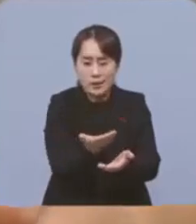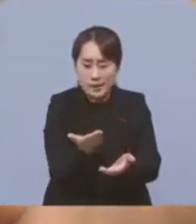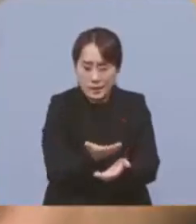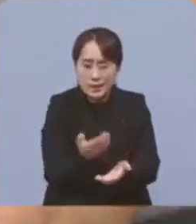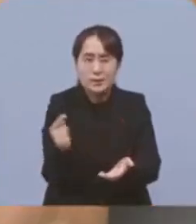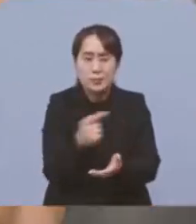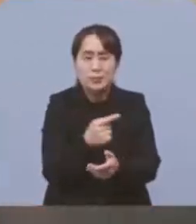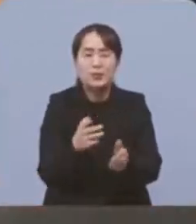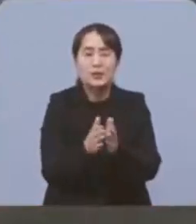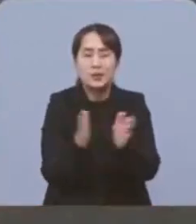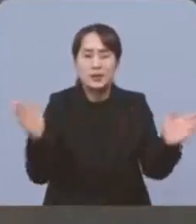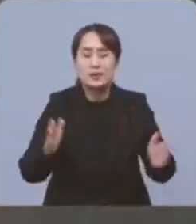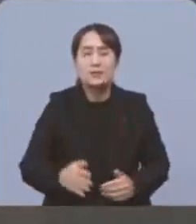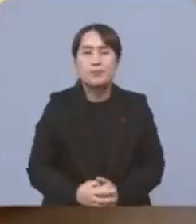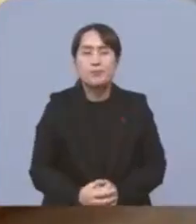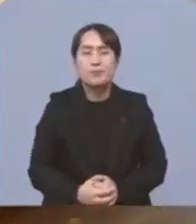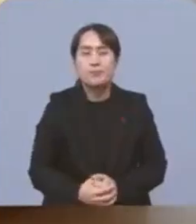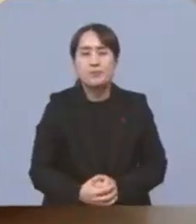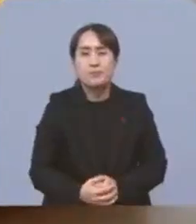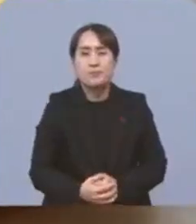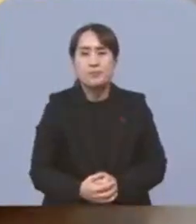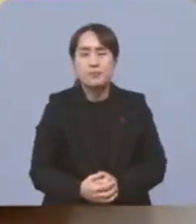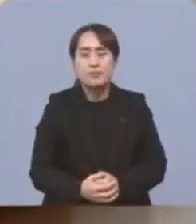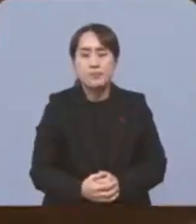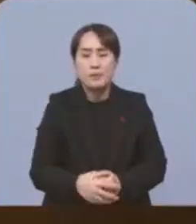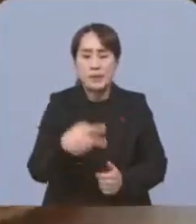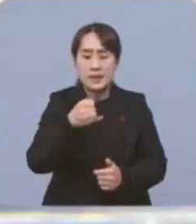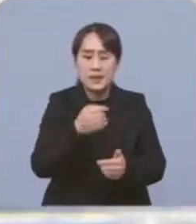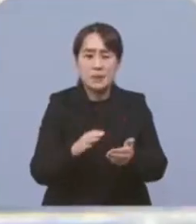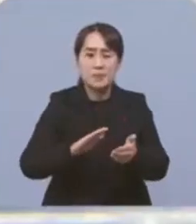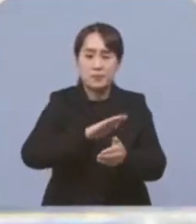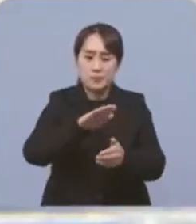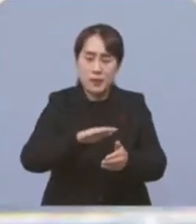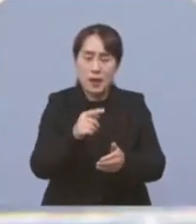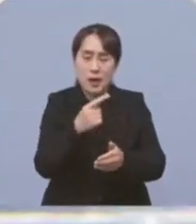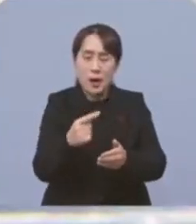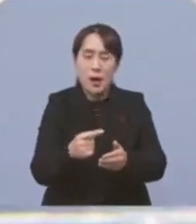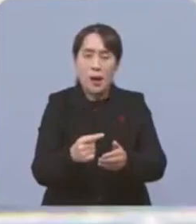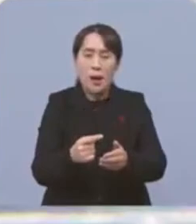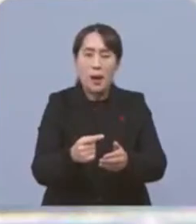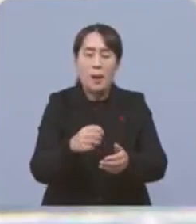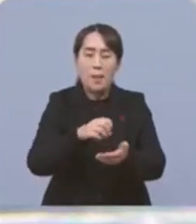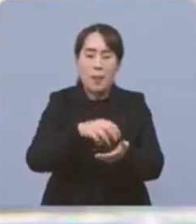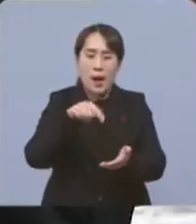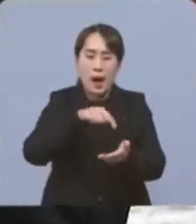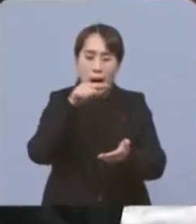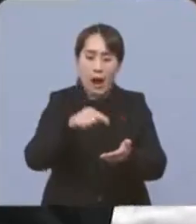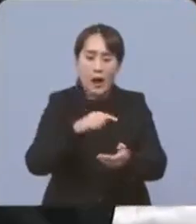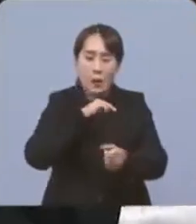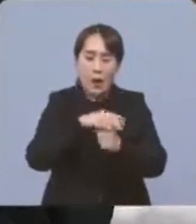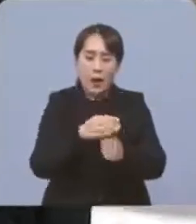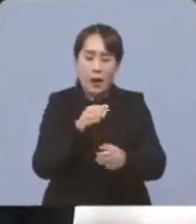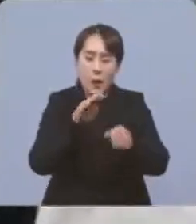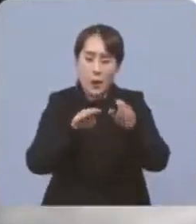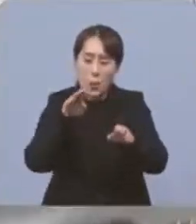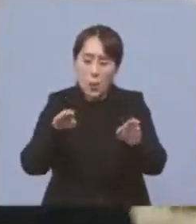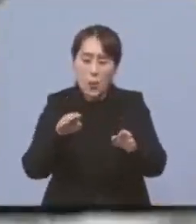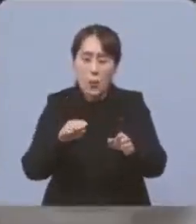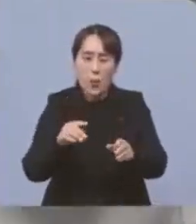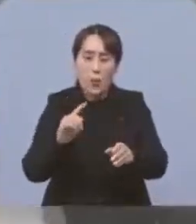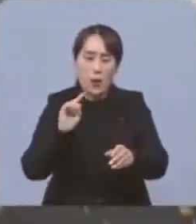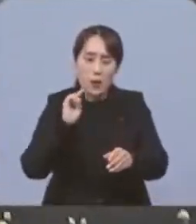것부터 본격적인 작업이 시작됩니다. 시럽을 바르고 빵 사이사이에 과일을 올리고 생크림을